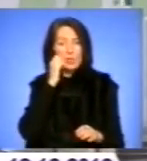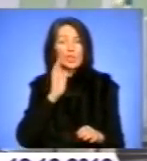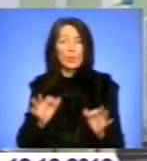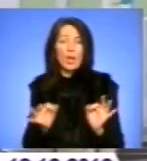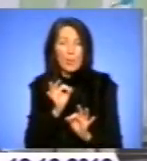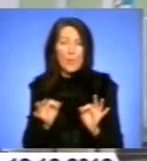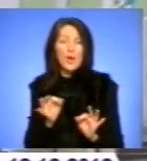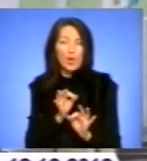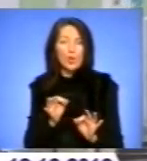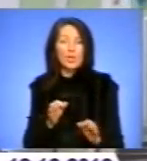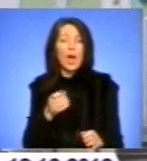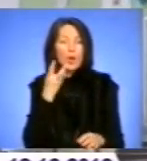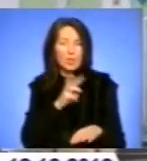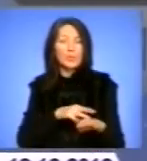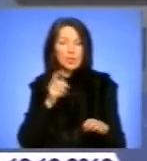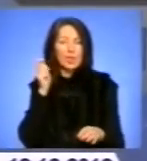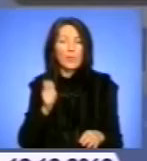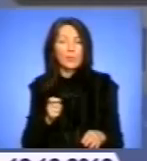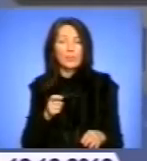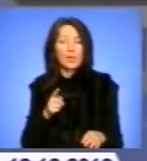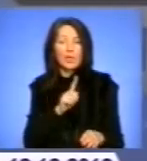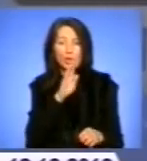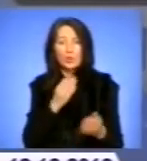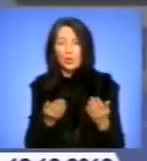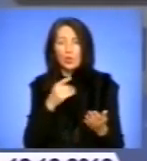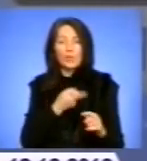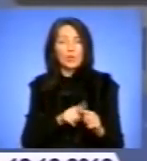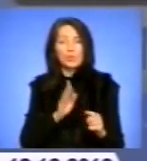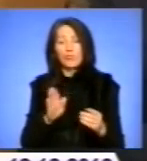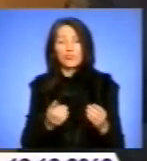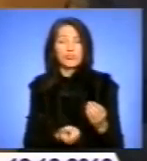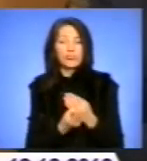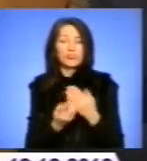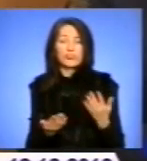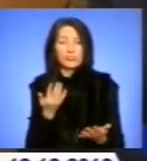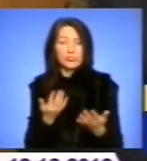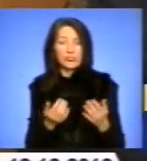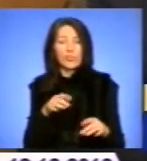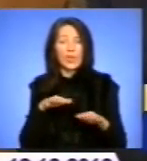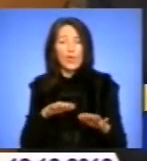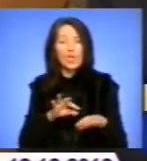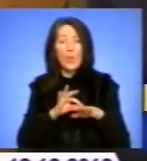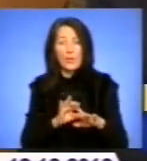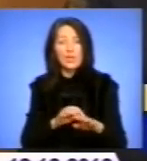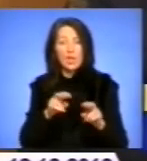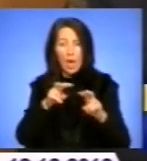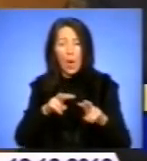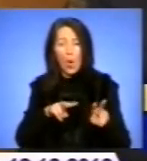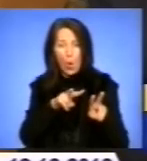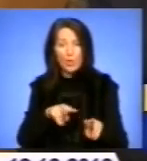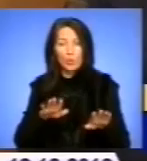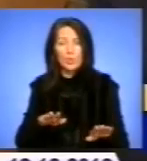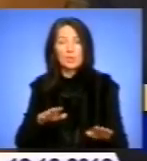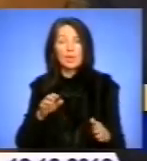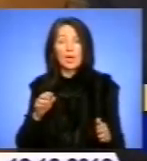от у правоохоронців, які прибули за вказаною адресою, стосовно цього виникли сумніви. В ході проведення огляду місця події і огляду трупа за участю